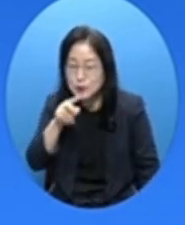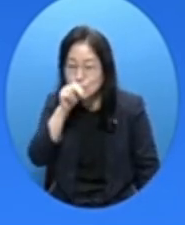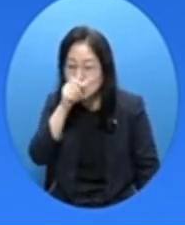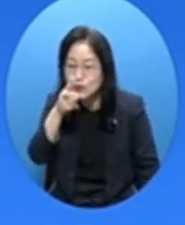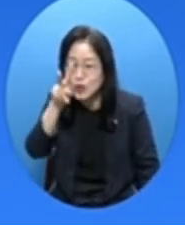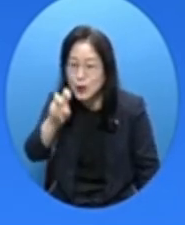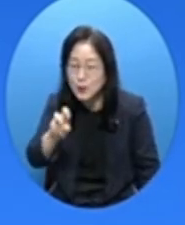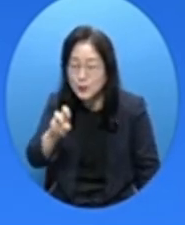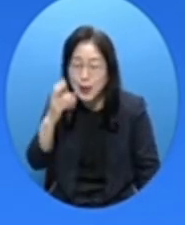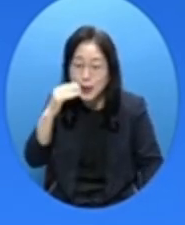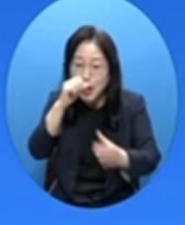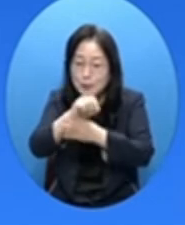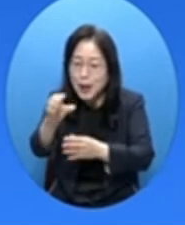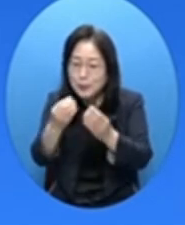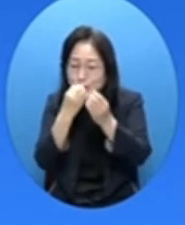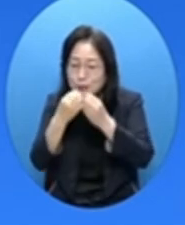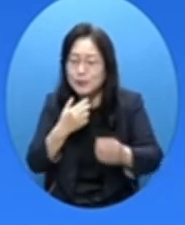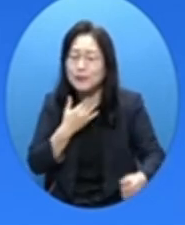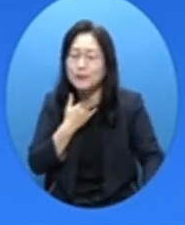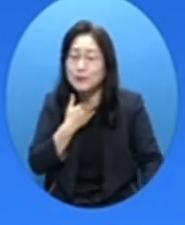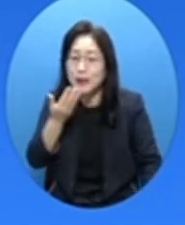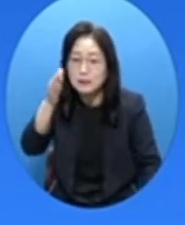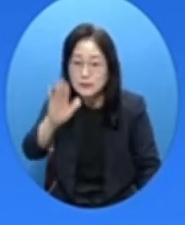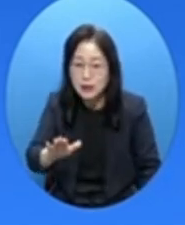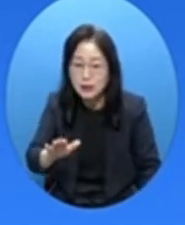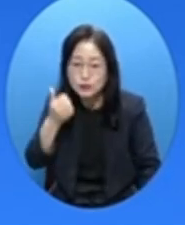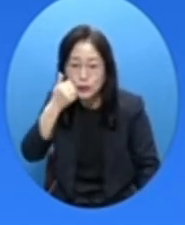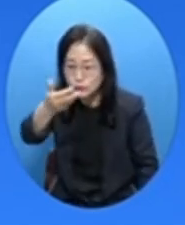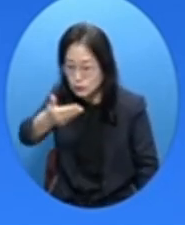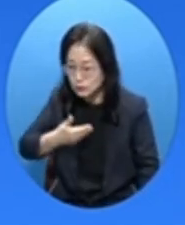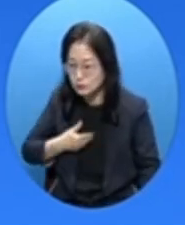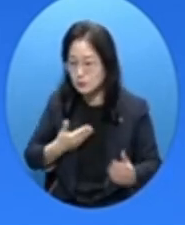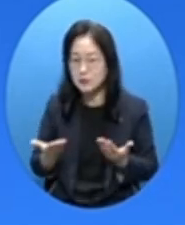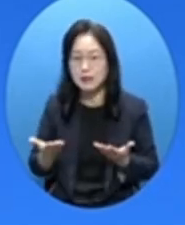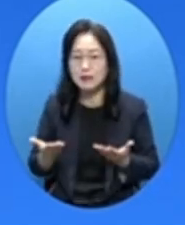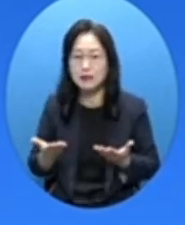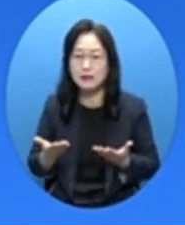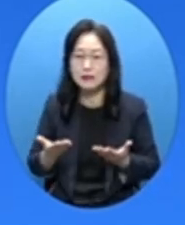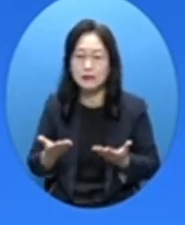기업 열목을 열매를 먹으려고 했으나 그것도 구하기 어려웠습니다